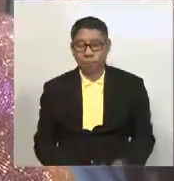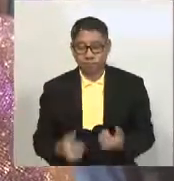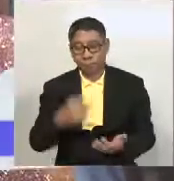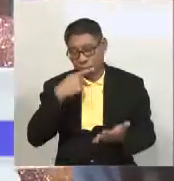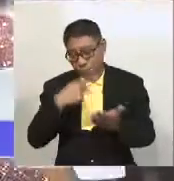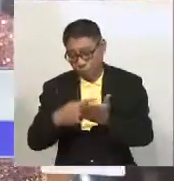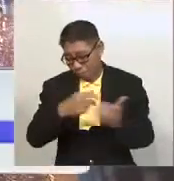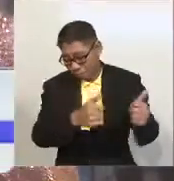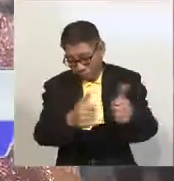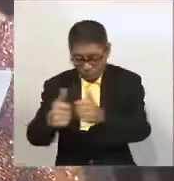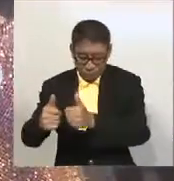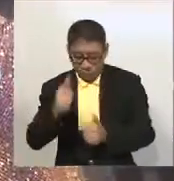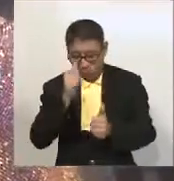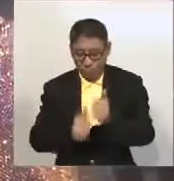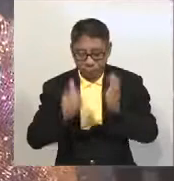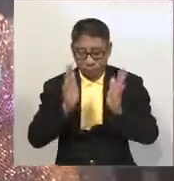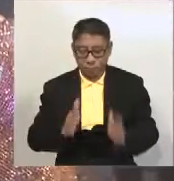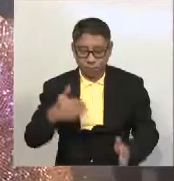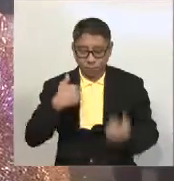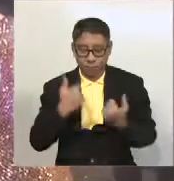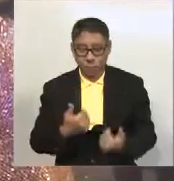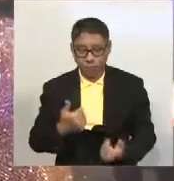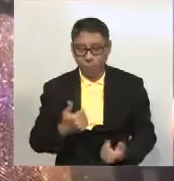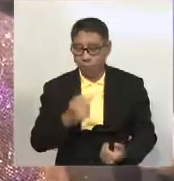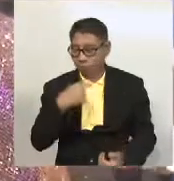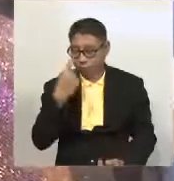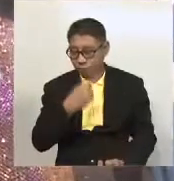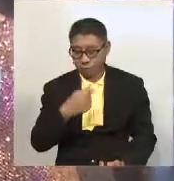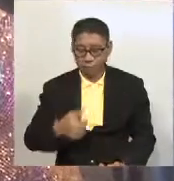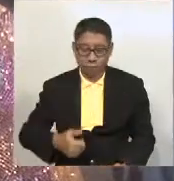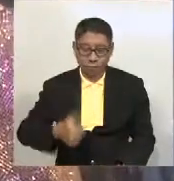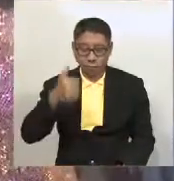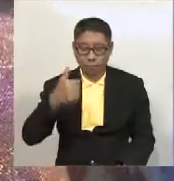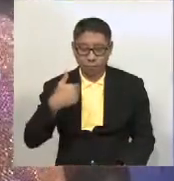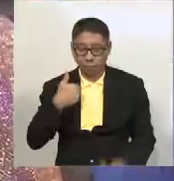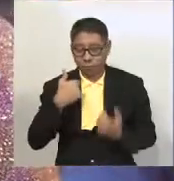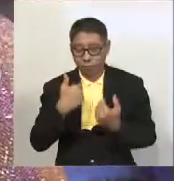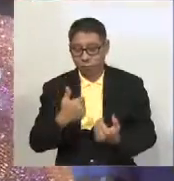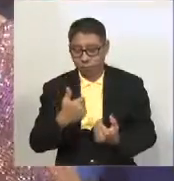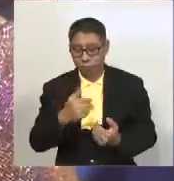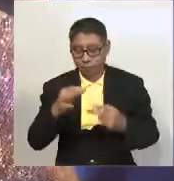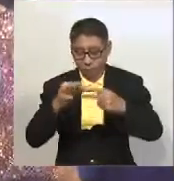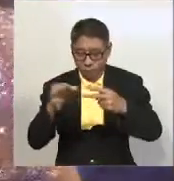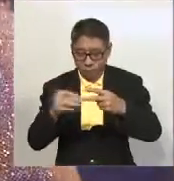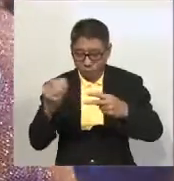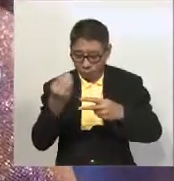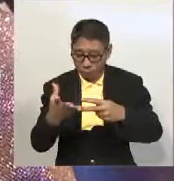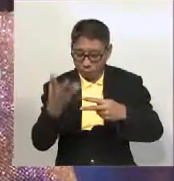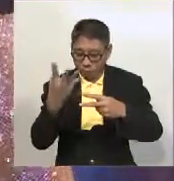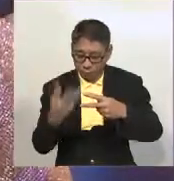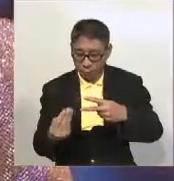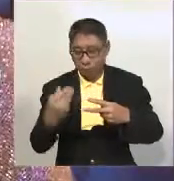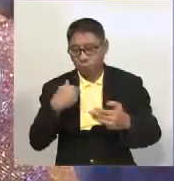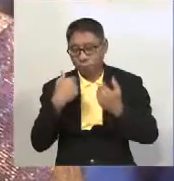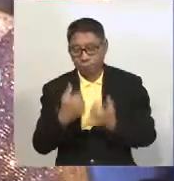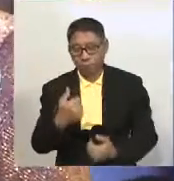ก่งๆทั้งนั้นเลยคือทุกคนเก่งกันหมดเลยครับเหลือแต่ว่าใครจะได้ใครจะได้คะแนนเยอะกว่าคะแนนน้อยกว่านะ